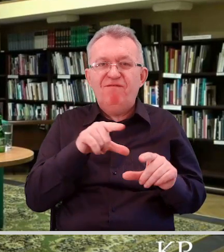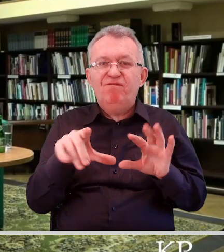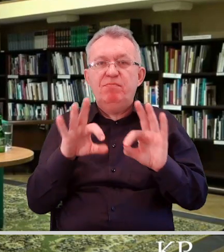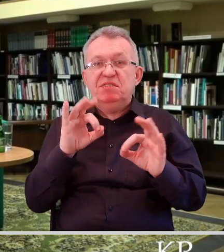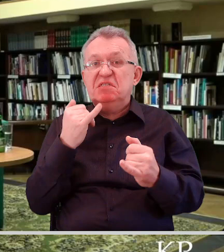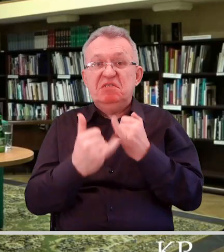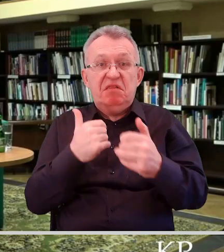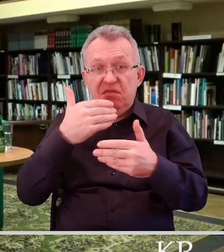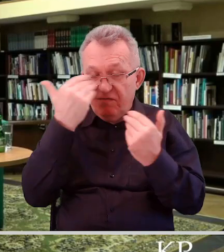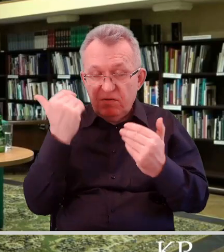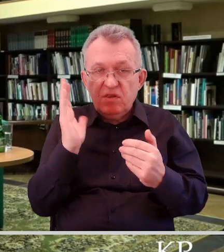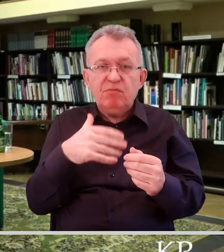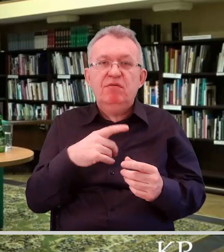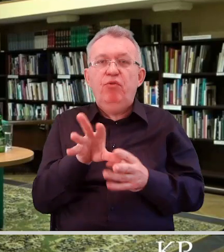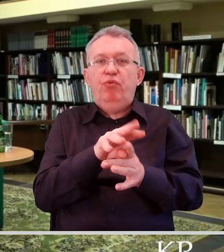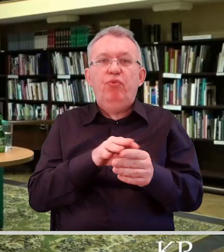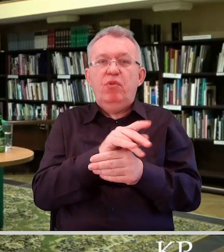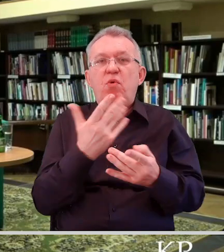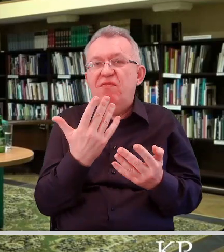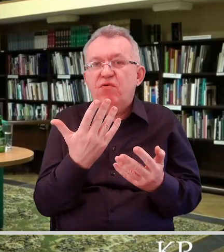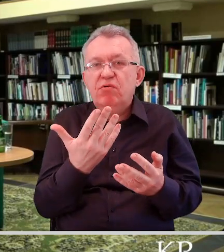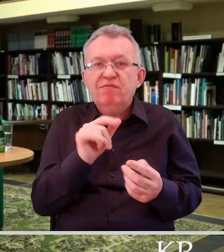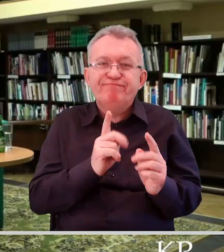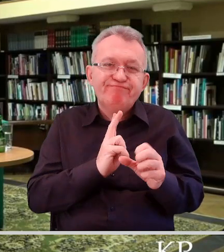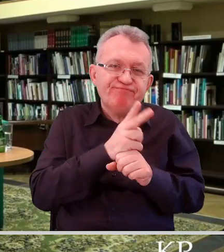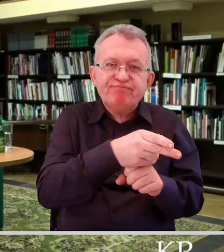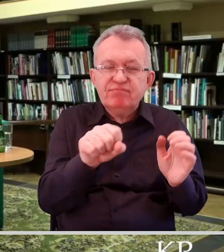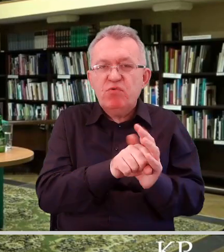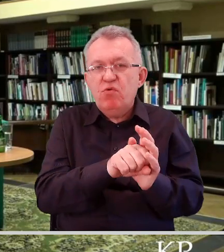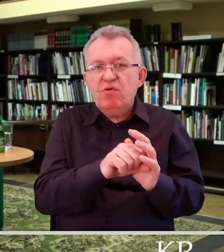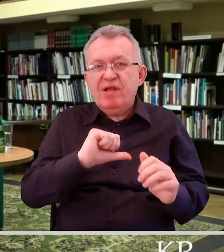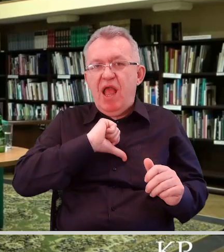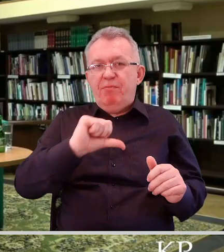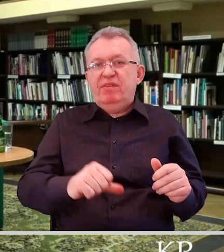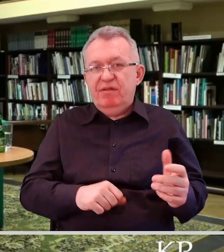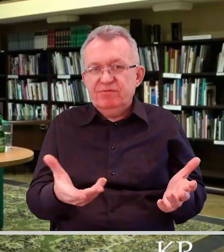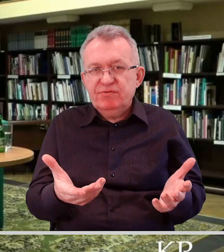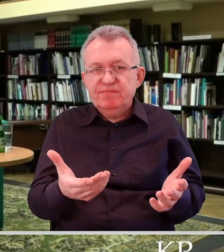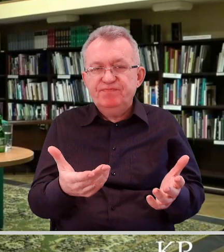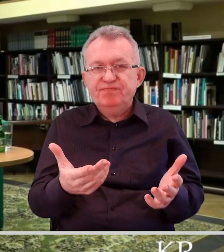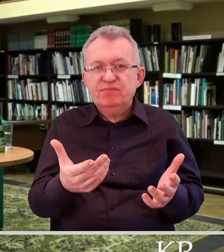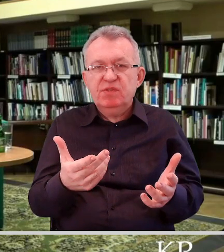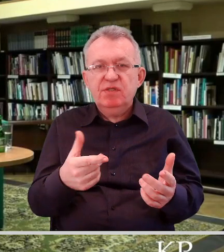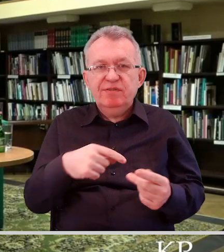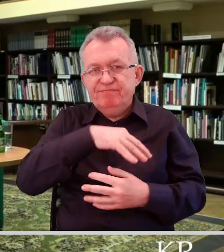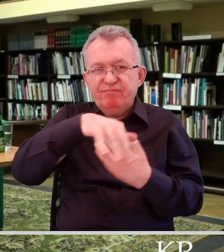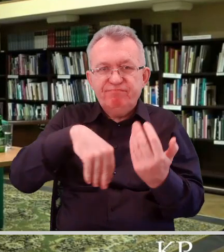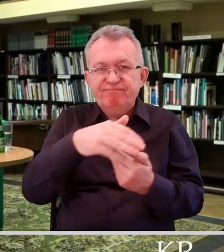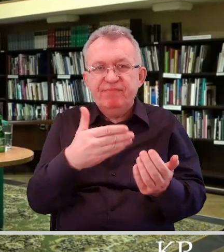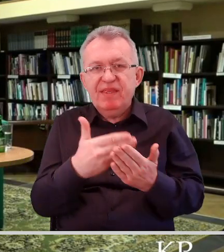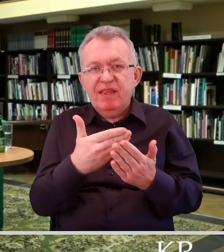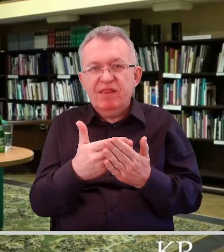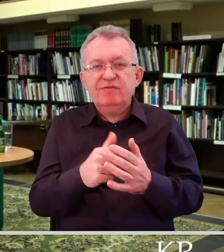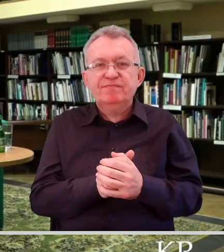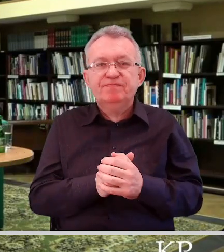jak nie wiemy, to dajemy się manipulować i wchodzimy właśnie w ten krąg kapitalistycznego kołowrotka i